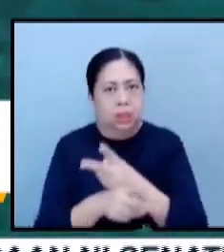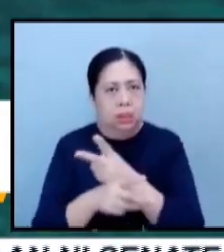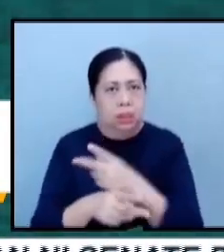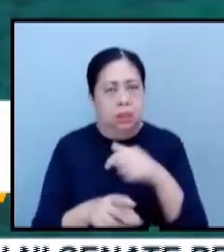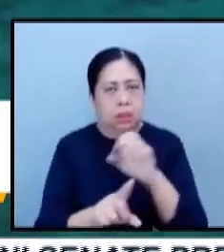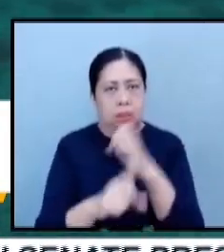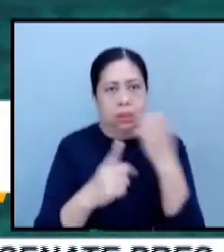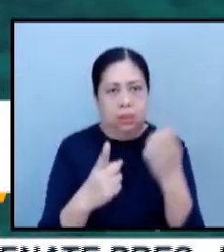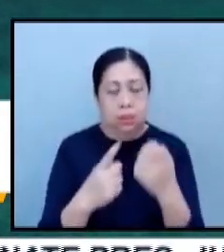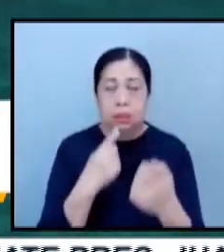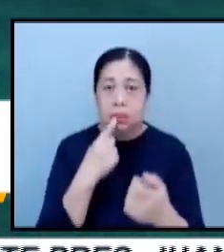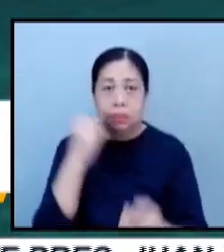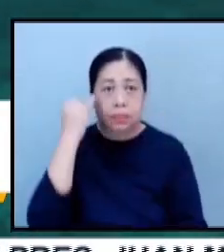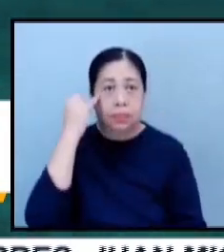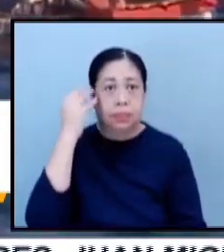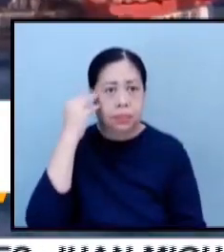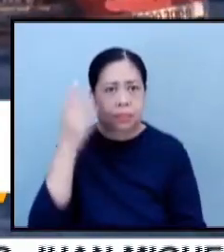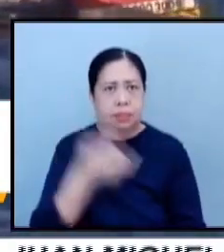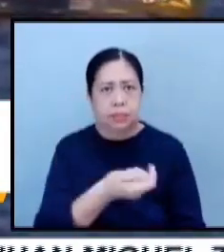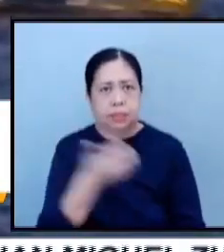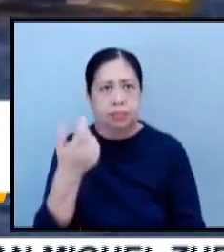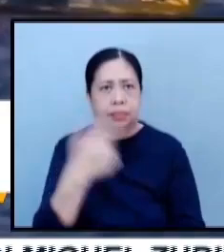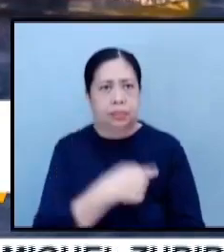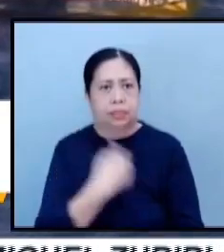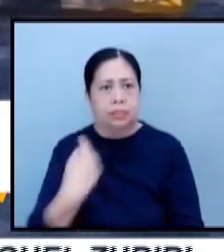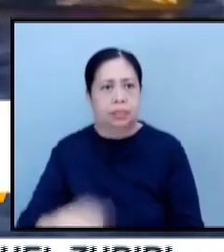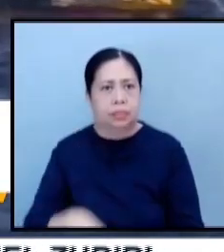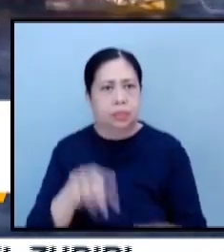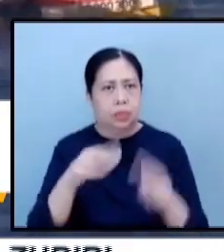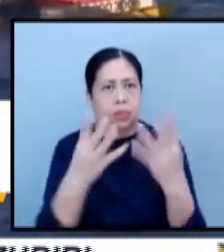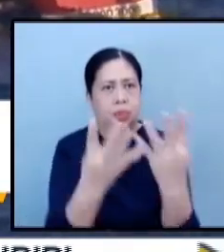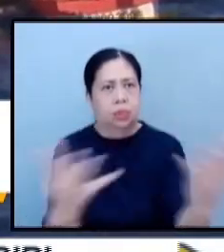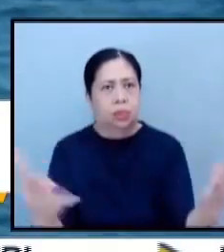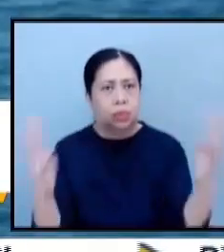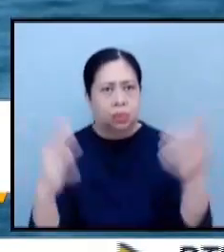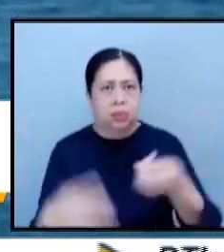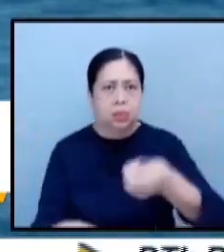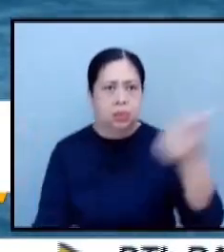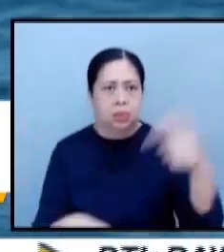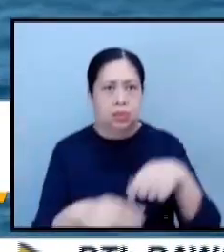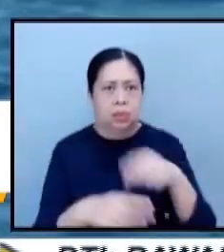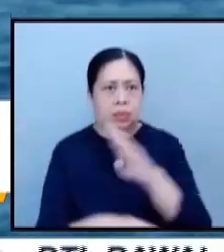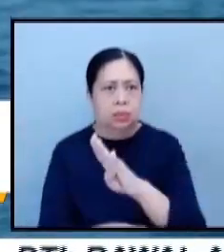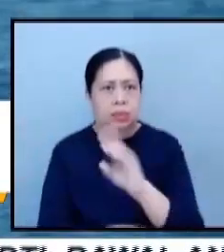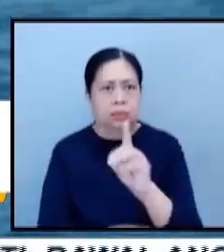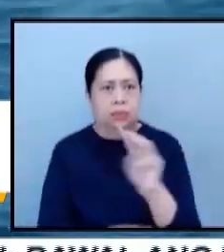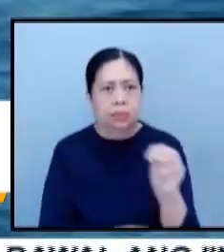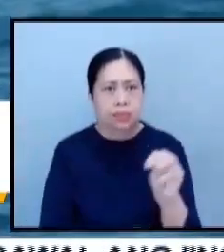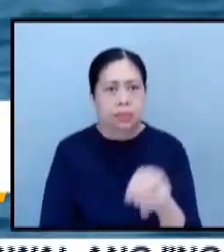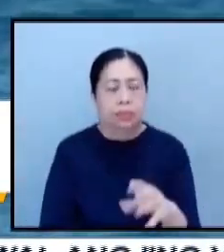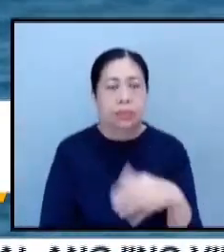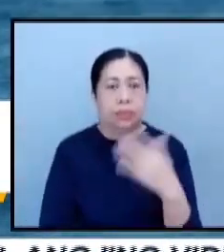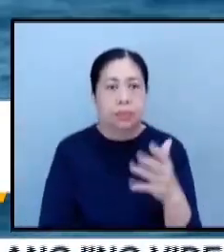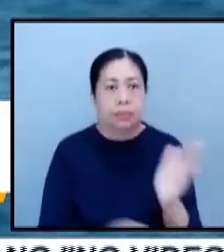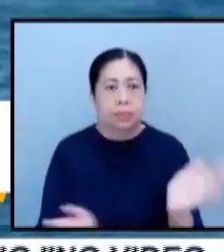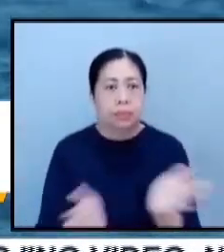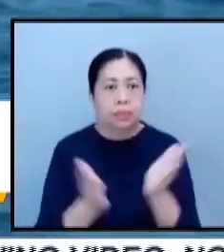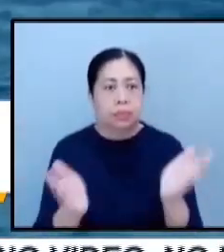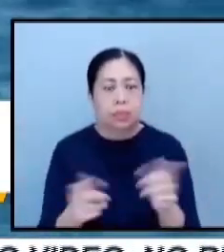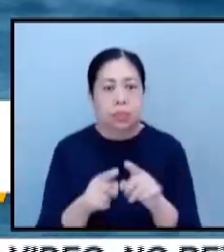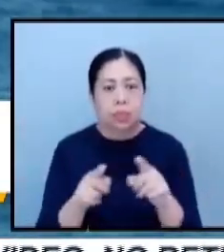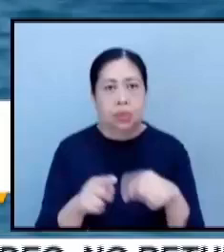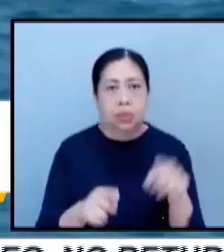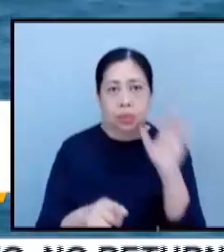Malaya na inalis na ng China ang namataang floating barrier sa Bajo de Masinloc. Samantala, hinimok din ni Malaya ang ating mga